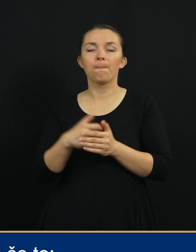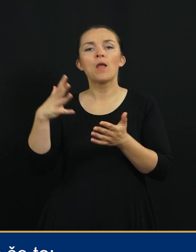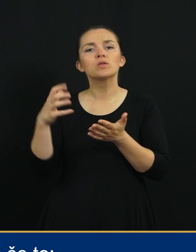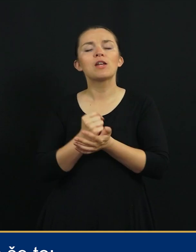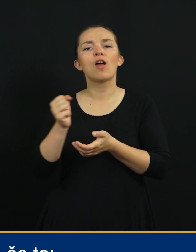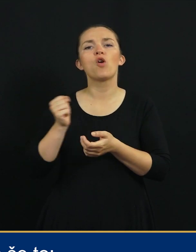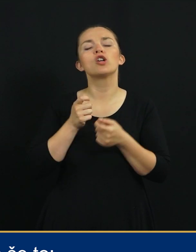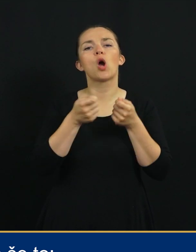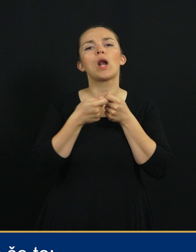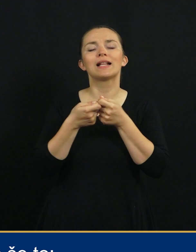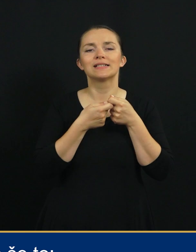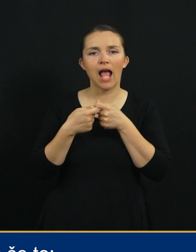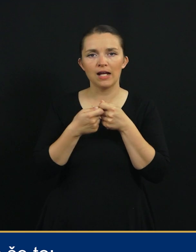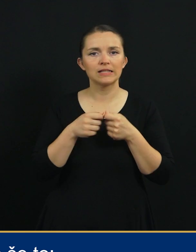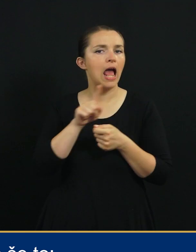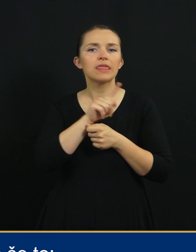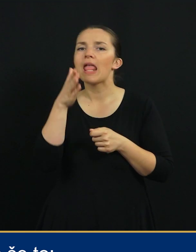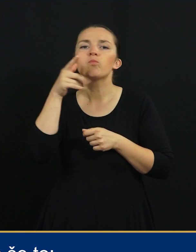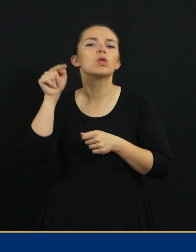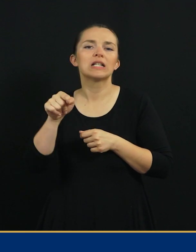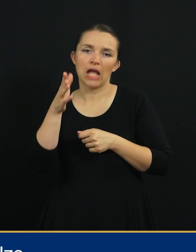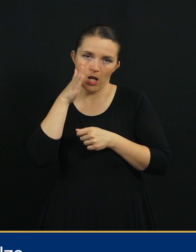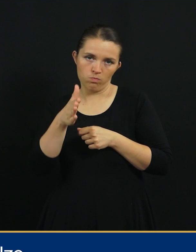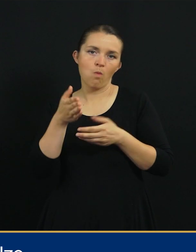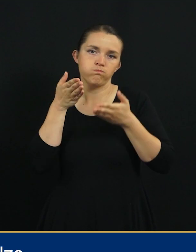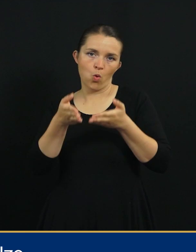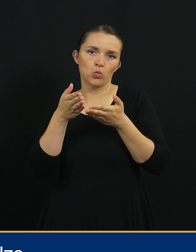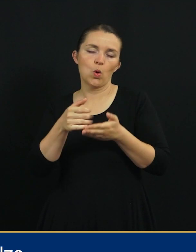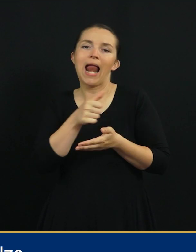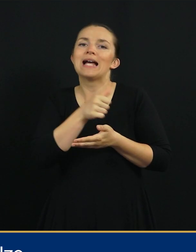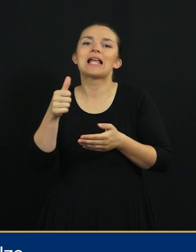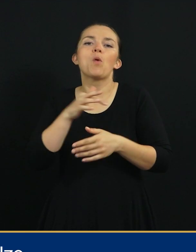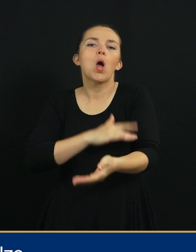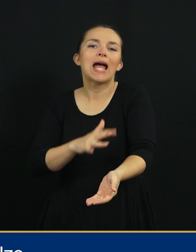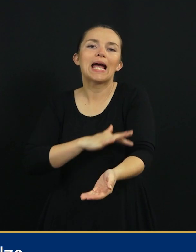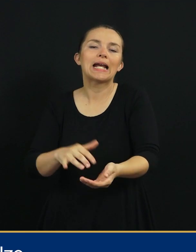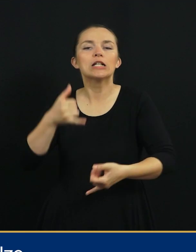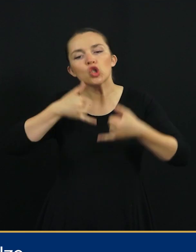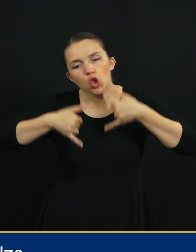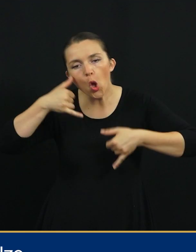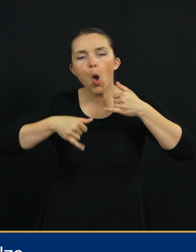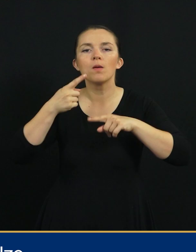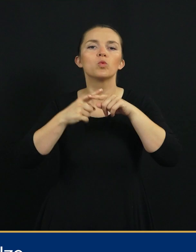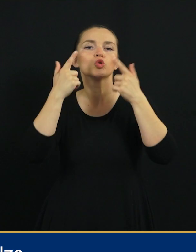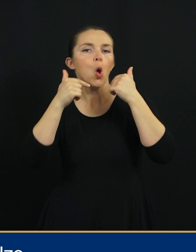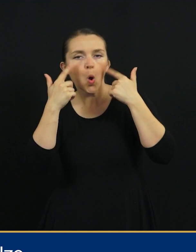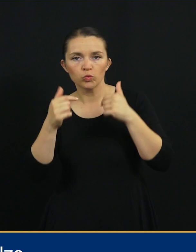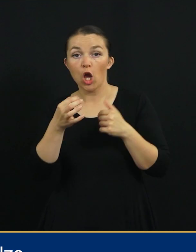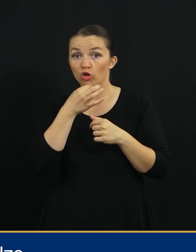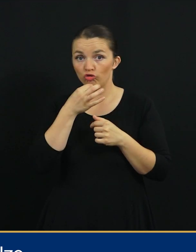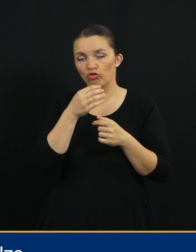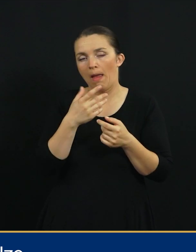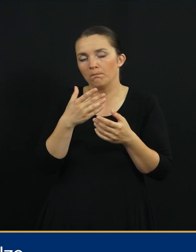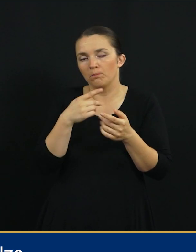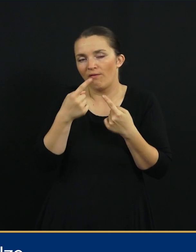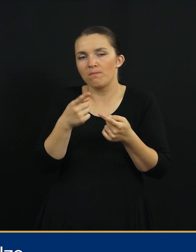Uspešna vojaška organizacija ne bo tista, ki bo ponujala le kri, znoj in solze, če